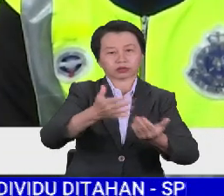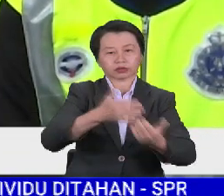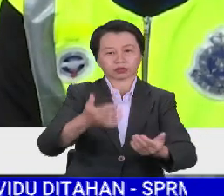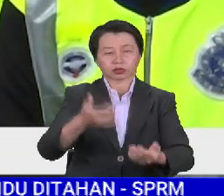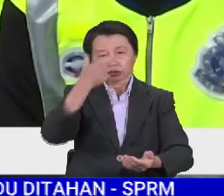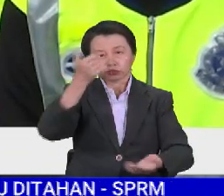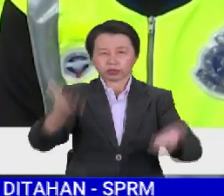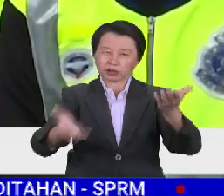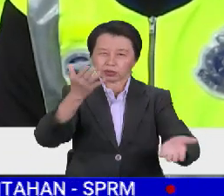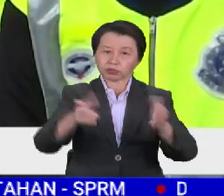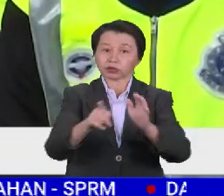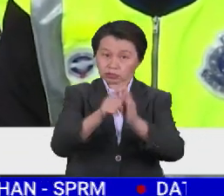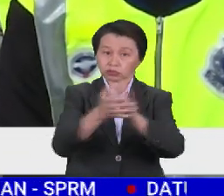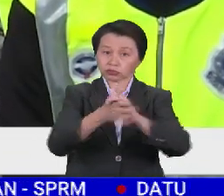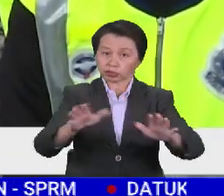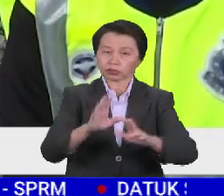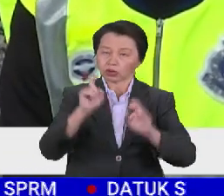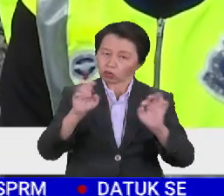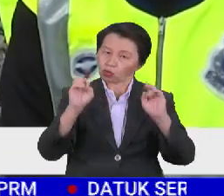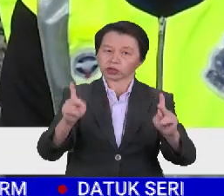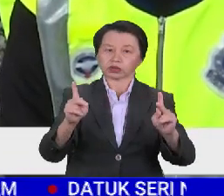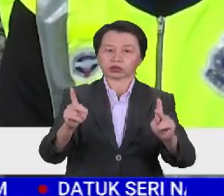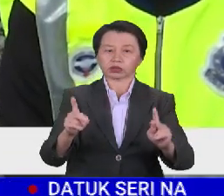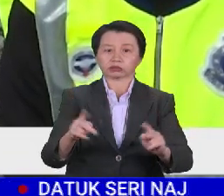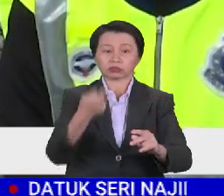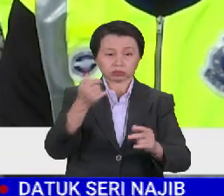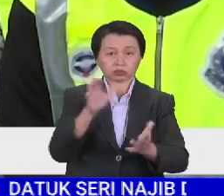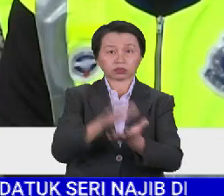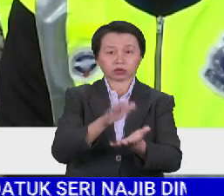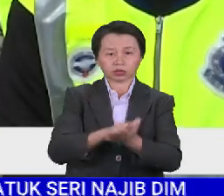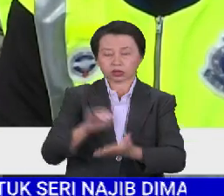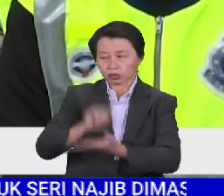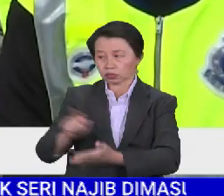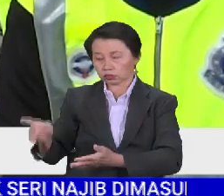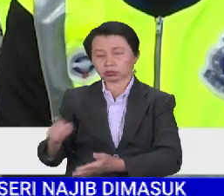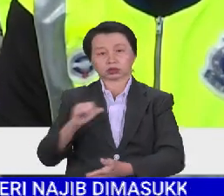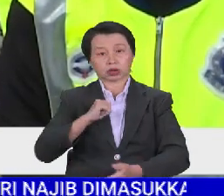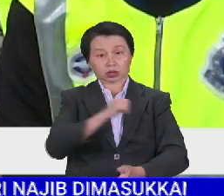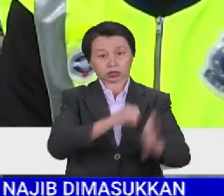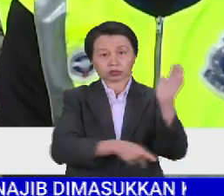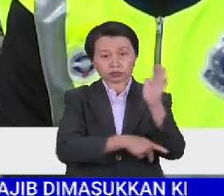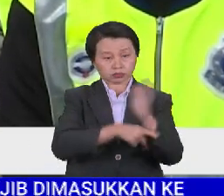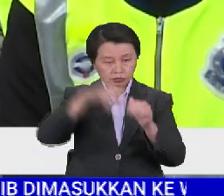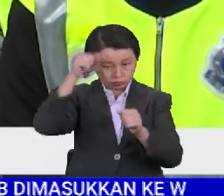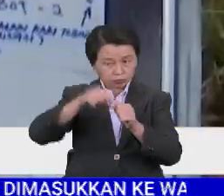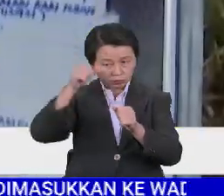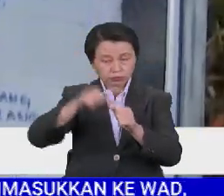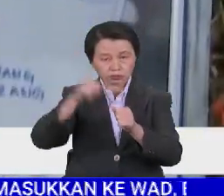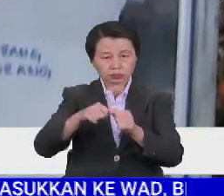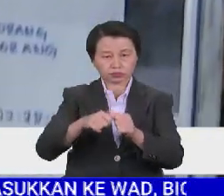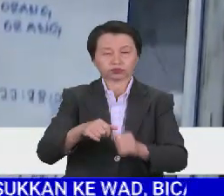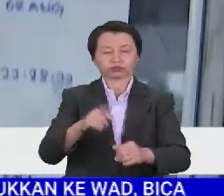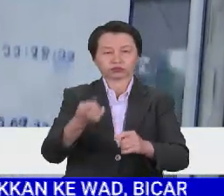mungkin barangkali keselamatan pun terjamin demikian ingatan ahli paling lebaran Datuk zakarya Muhammad Idris